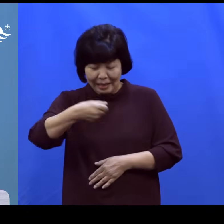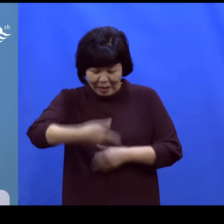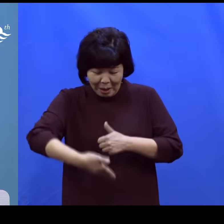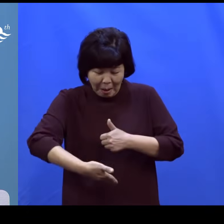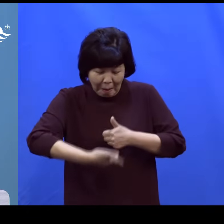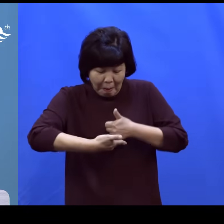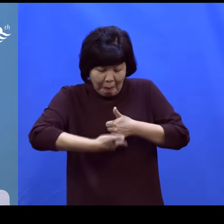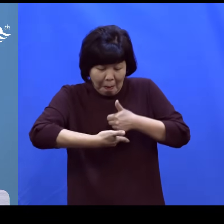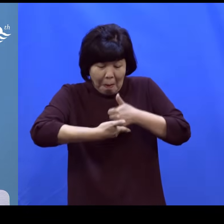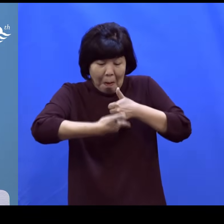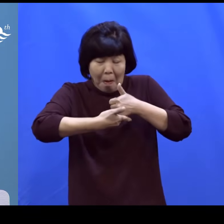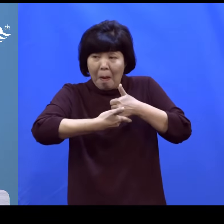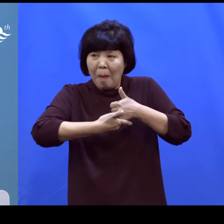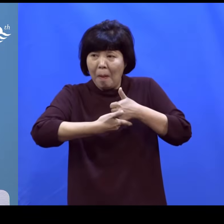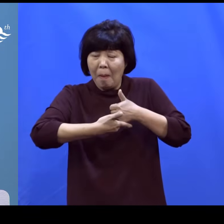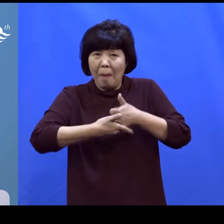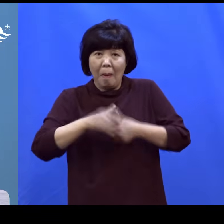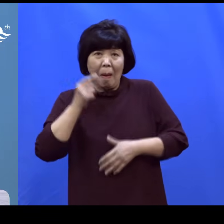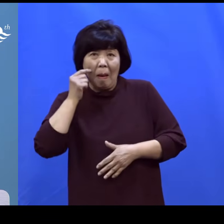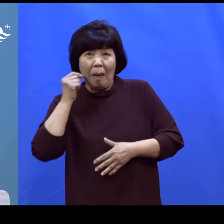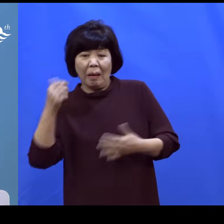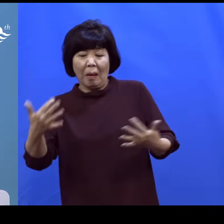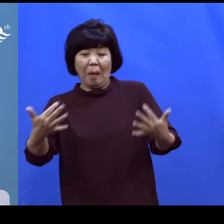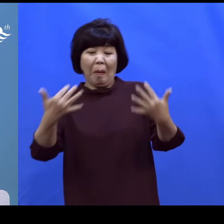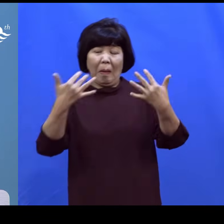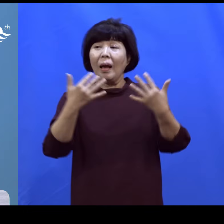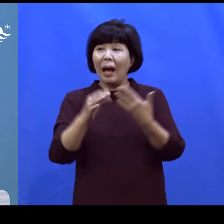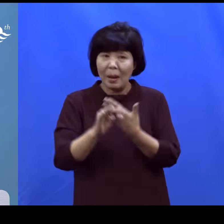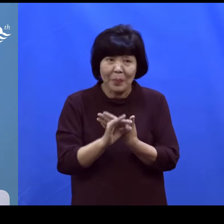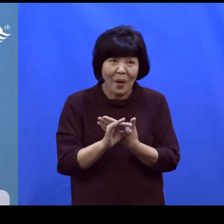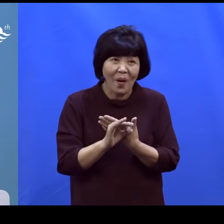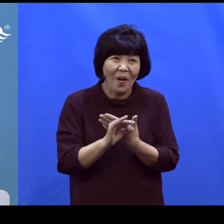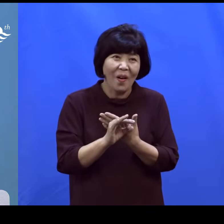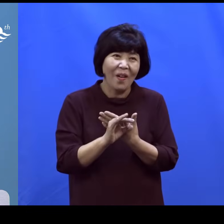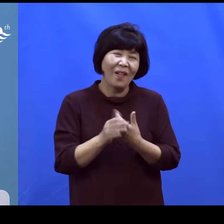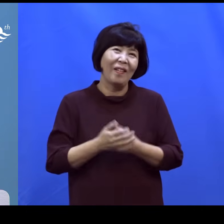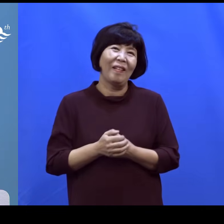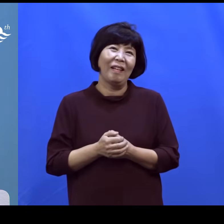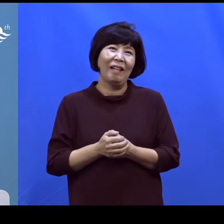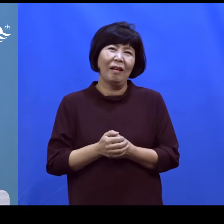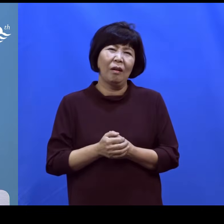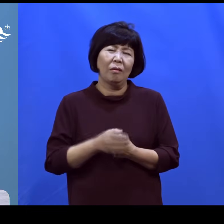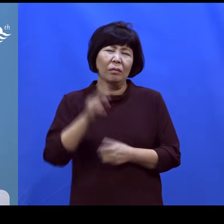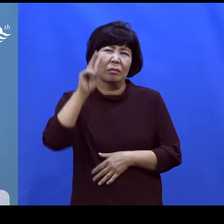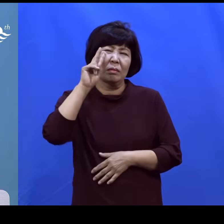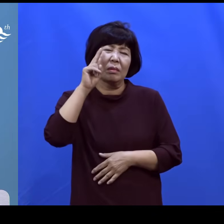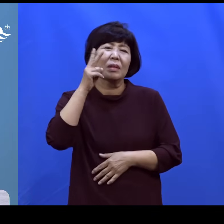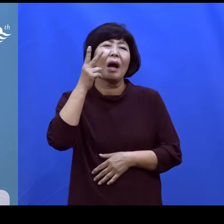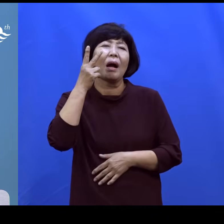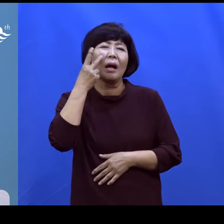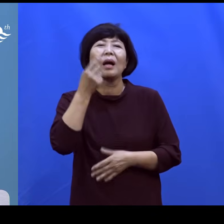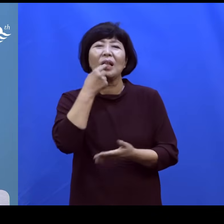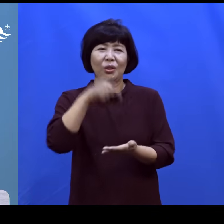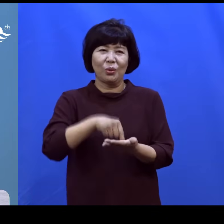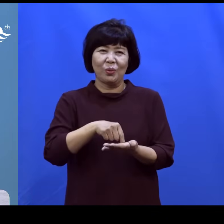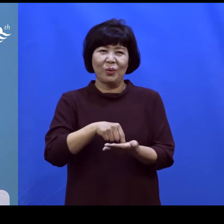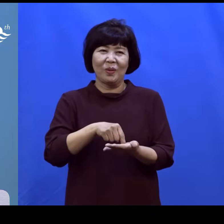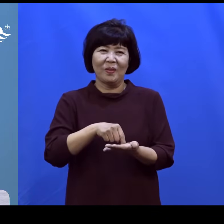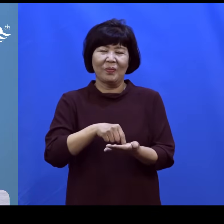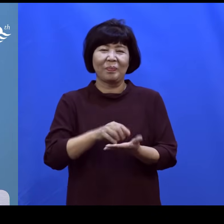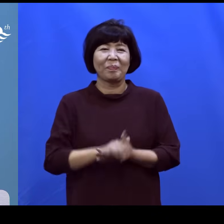부추기고 또 추종하는 사람이 있고 또 자기의 인기가 올라가면 착각하게 돼 있어요. 착각하게 돼